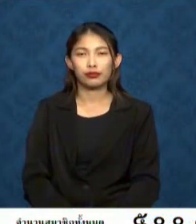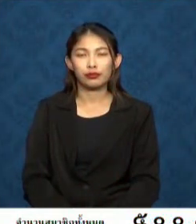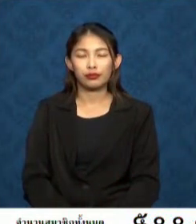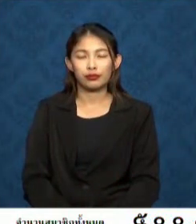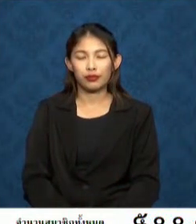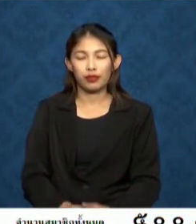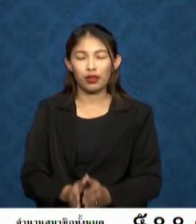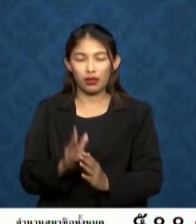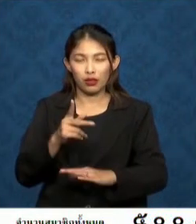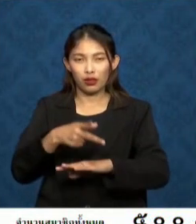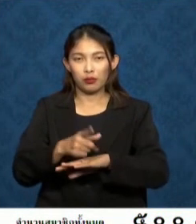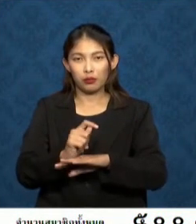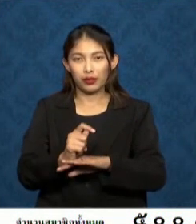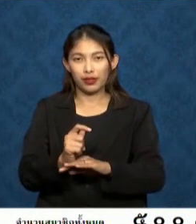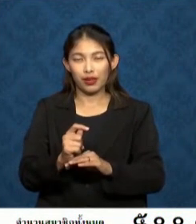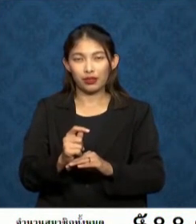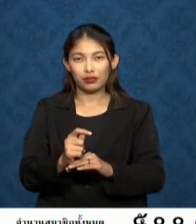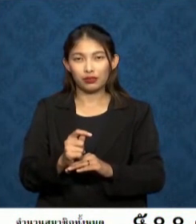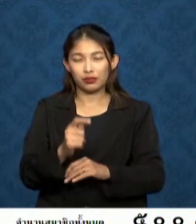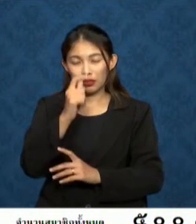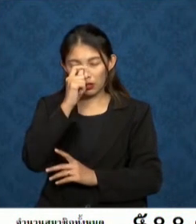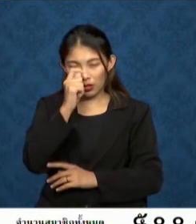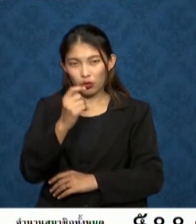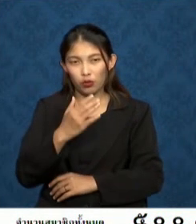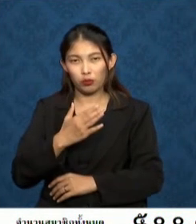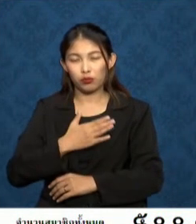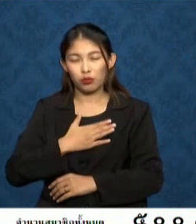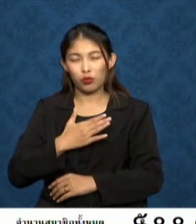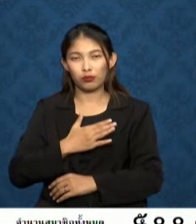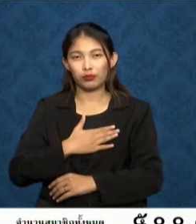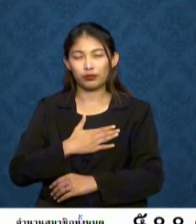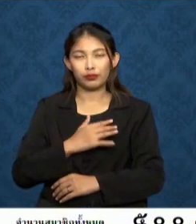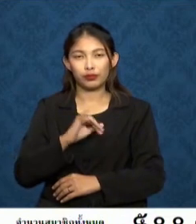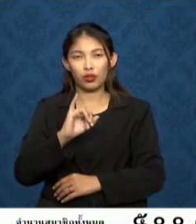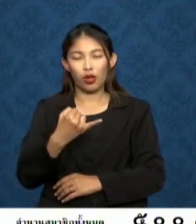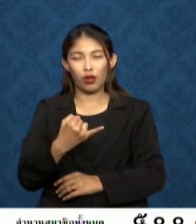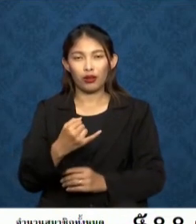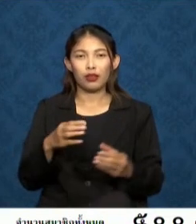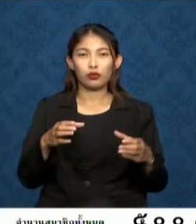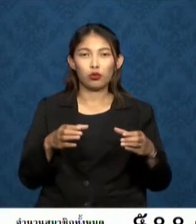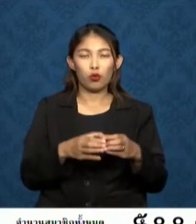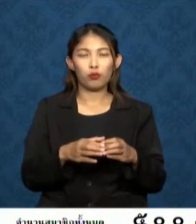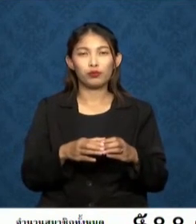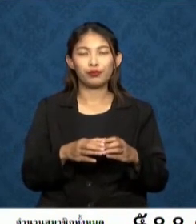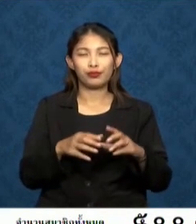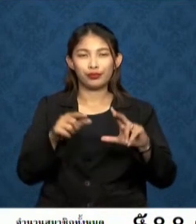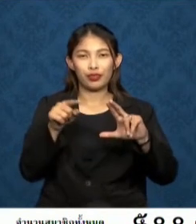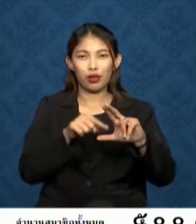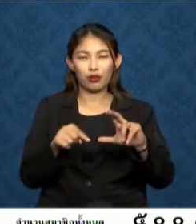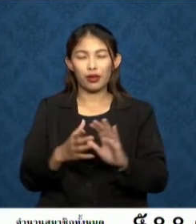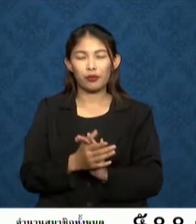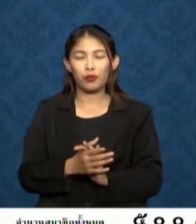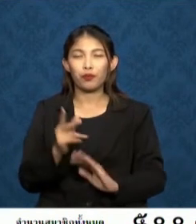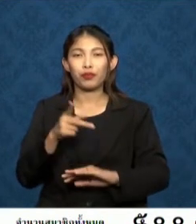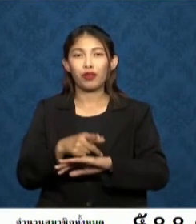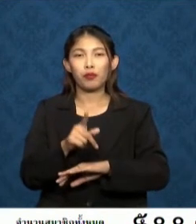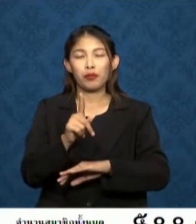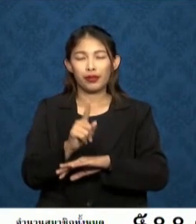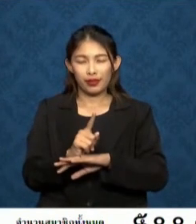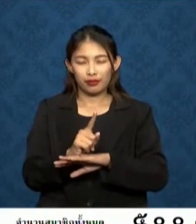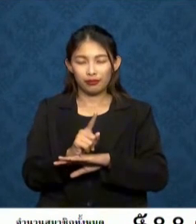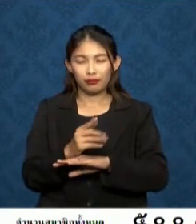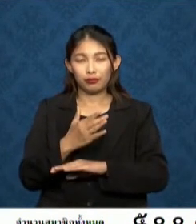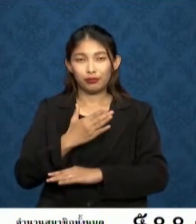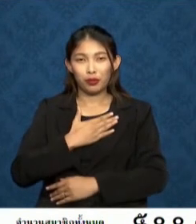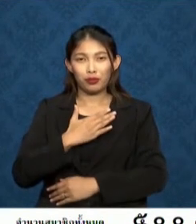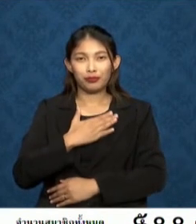ท่านประธานสภาผู้แทนราษฎรที่เคารพครับผมจอจานเอกราชอุดมอำนวยผู้แทนคนดอนเมืองพรรคก้าวไกลท่านประธานครับก็สำหรับผ